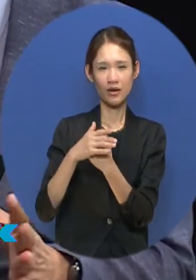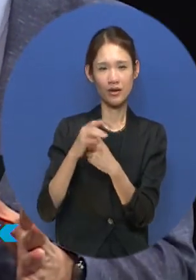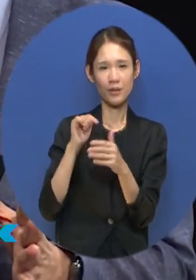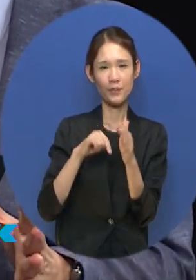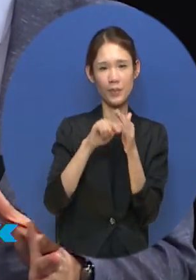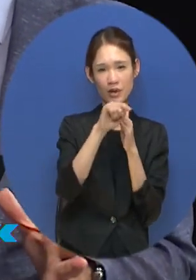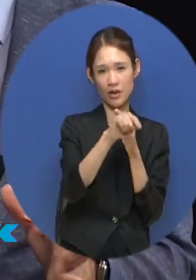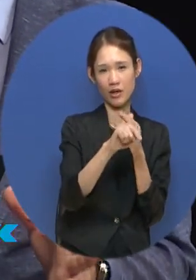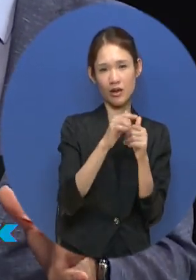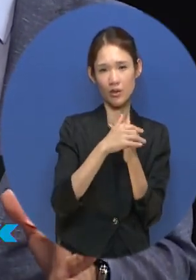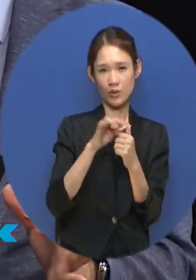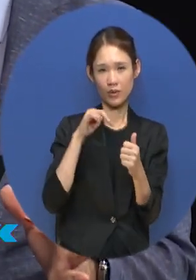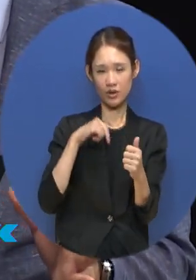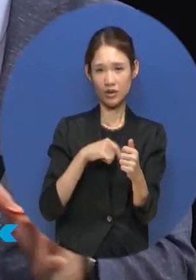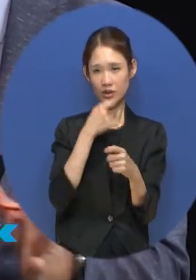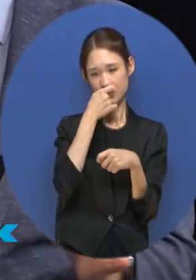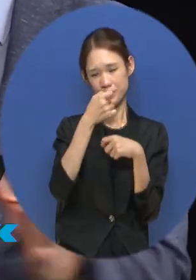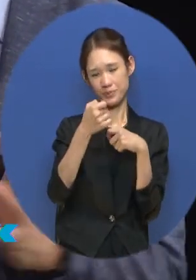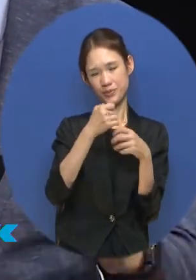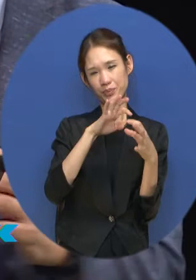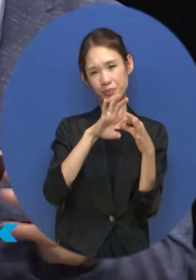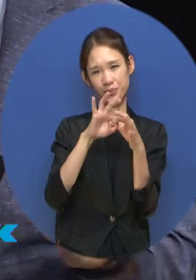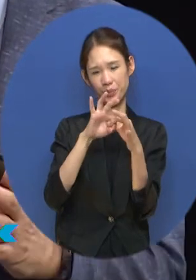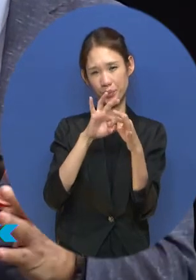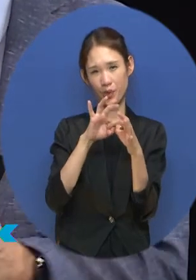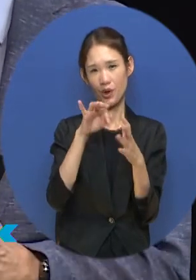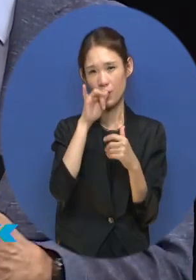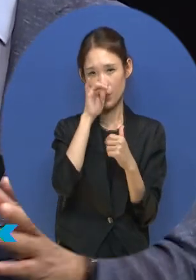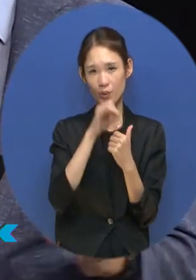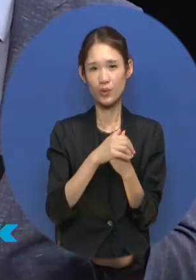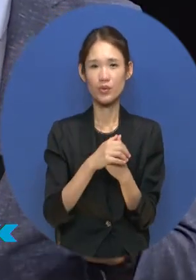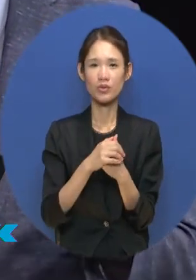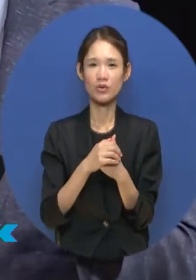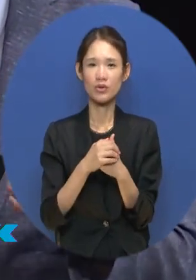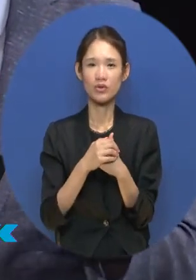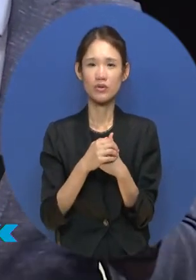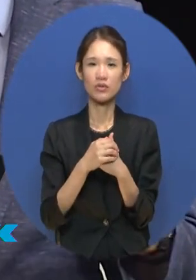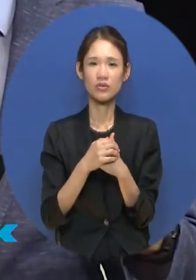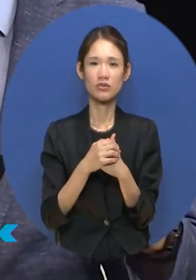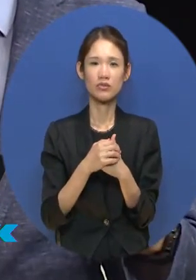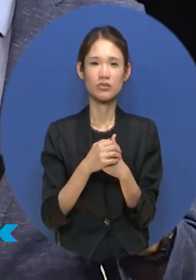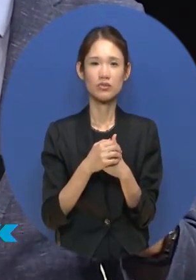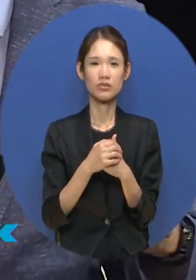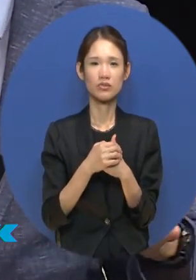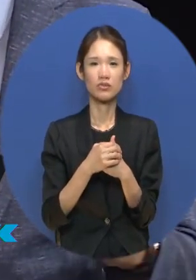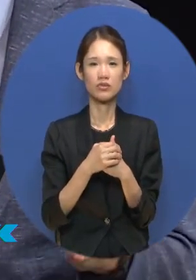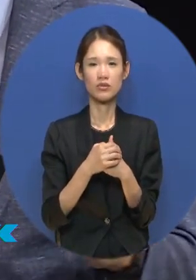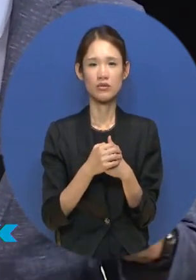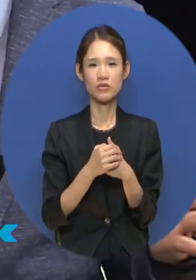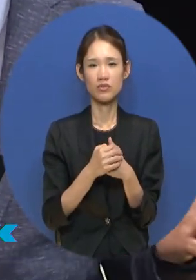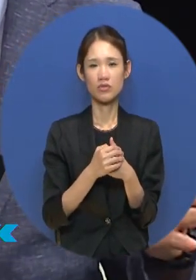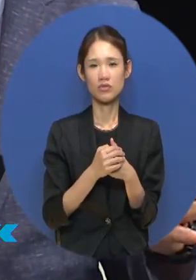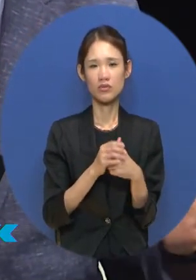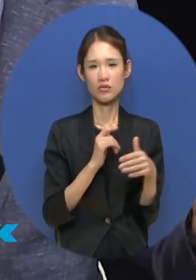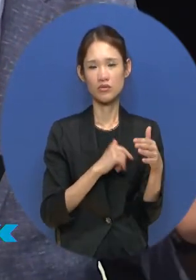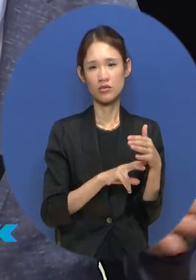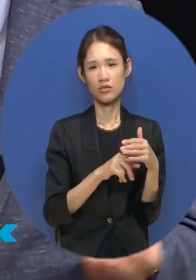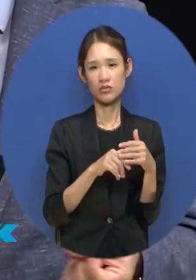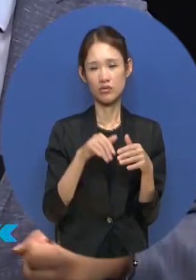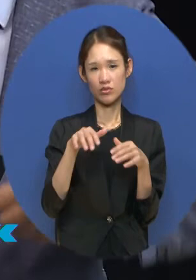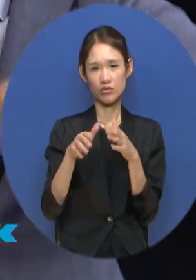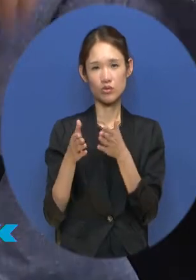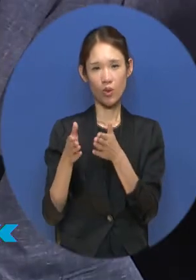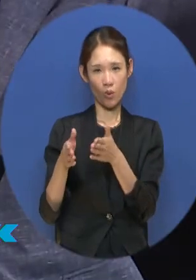밖에 외기질하고도 밀접한 관계가 있고 또 우리가 지하철역 주변 또는